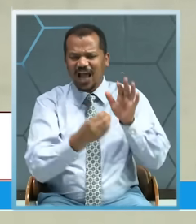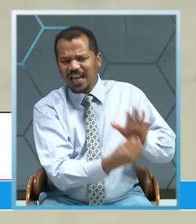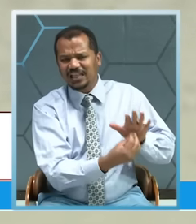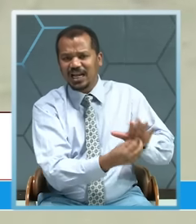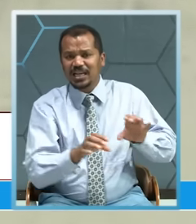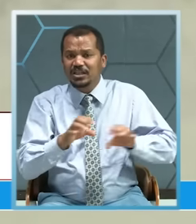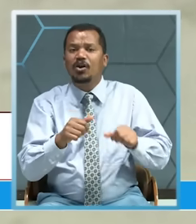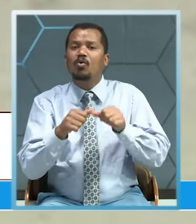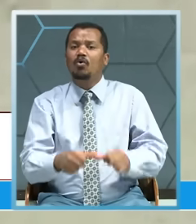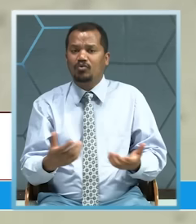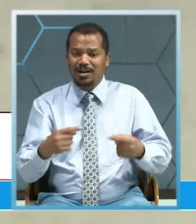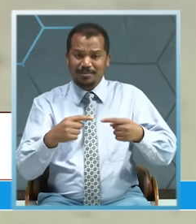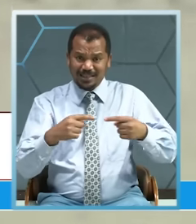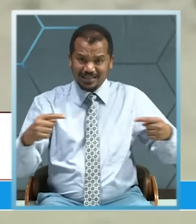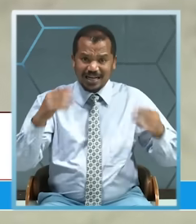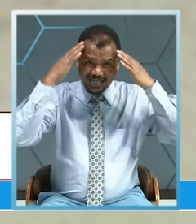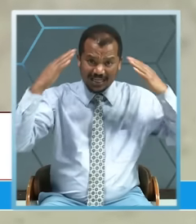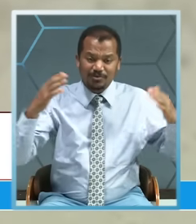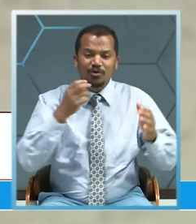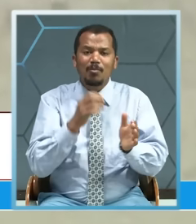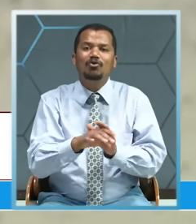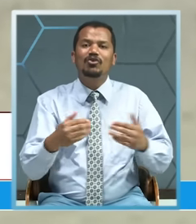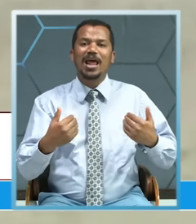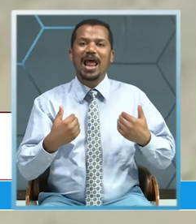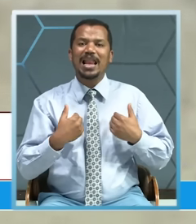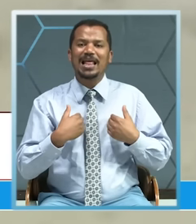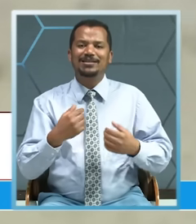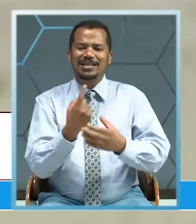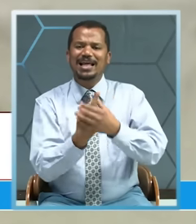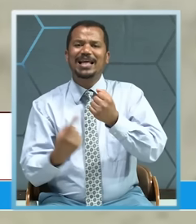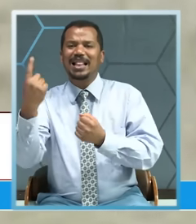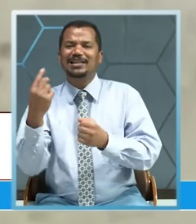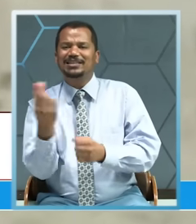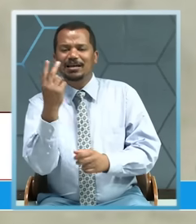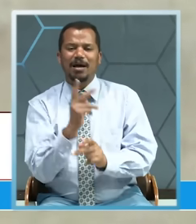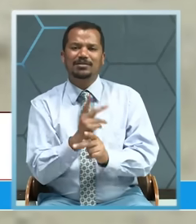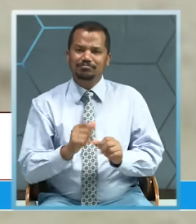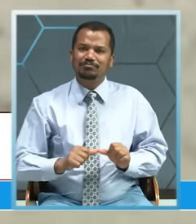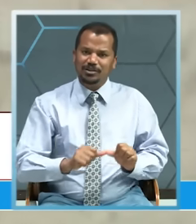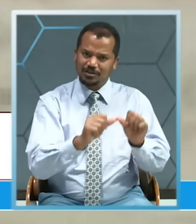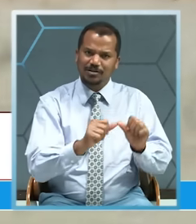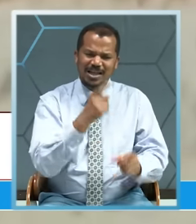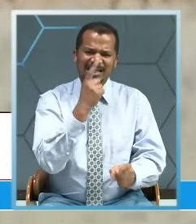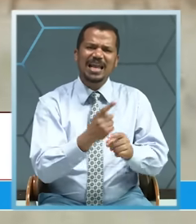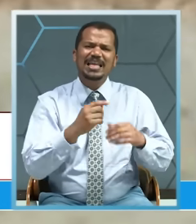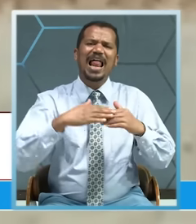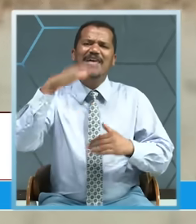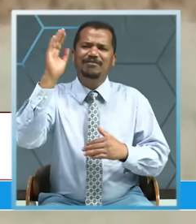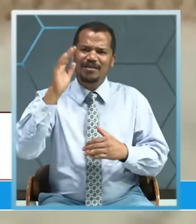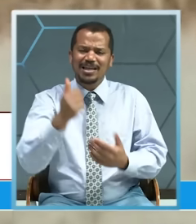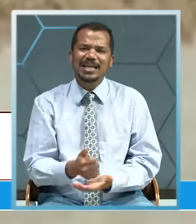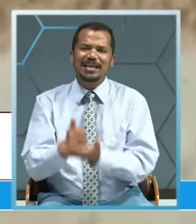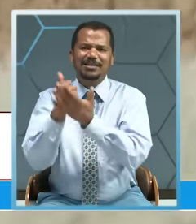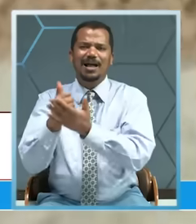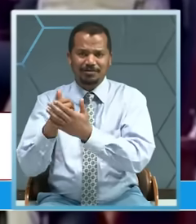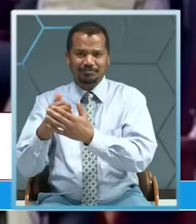አማካኝነት ጫና ሲደረግባት ቆይቷል። በተጻራሪ ግብጽ በወንዙ ላይ ያላትን የተናጠል ጥቅም አስጠብቃ እንድትቀጥል ከልክ